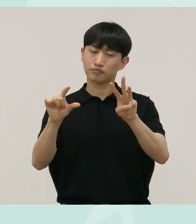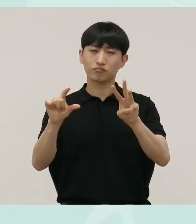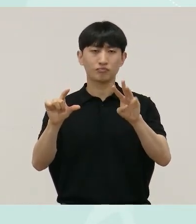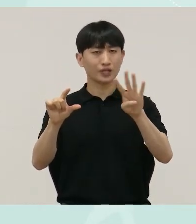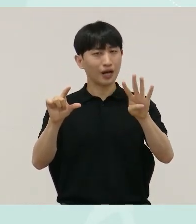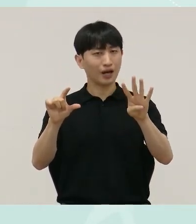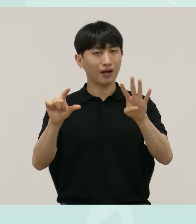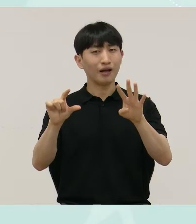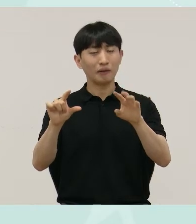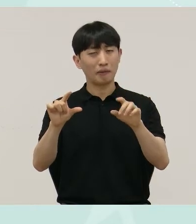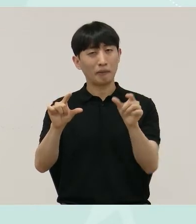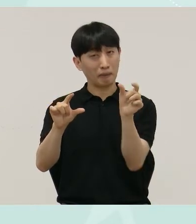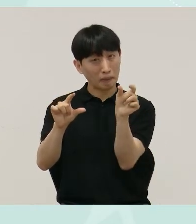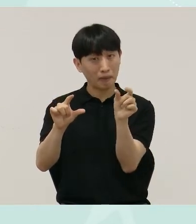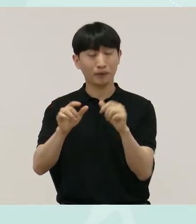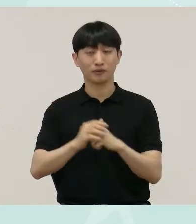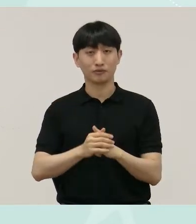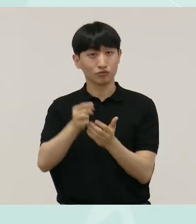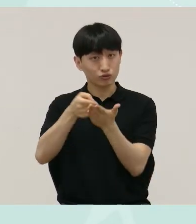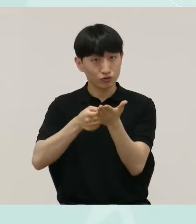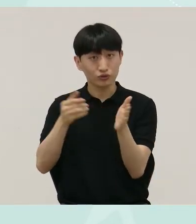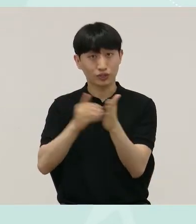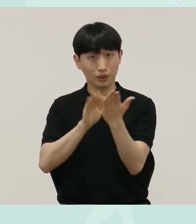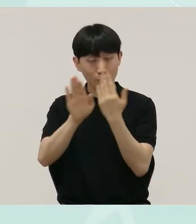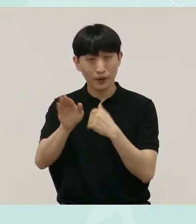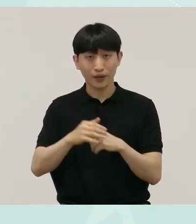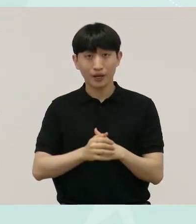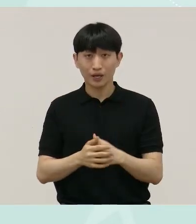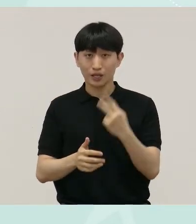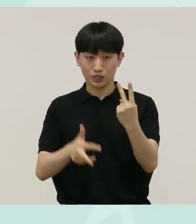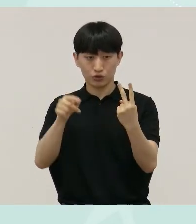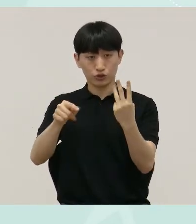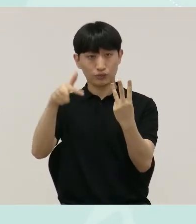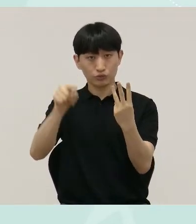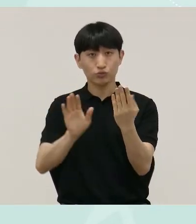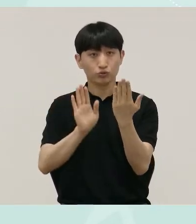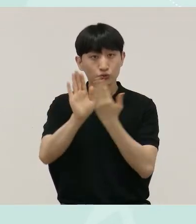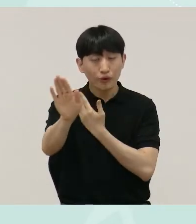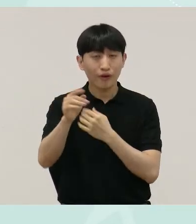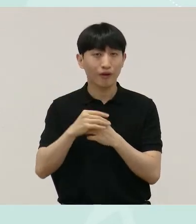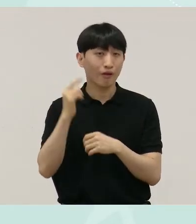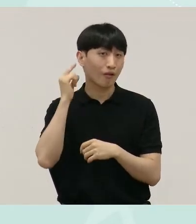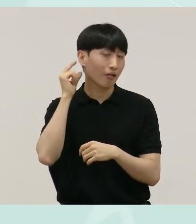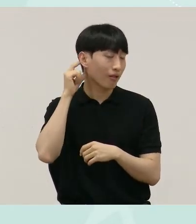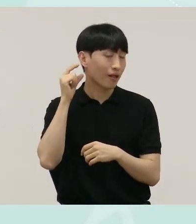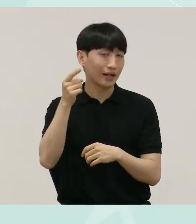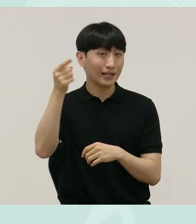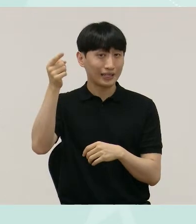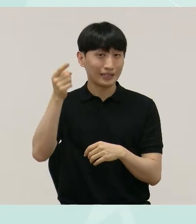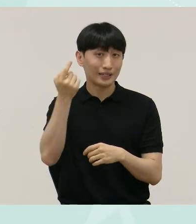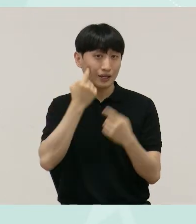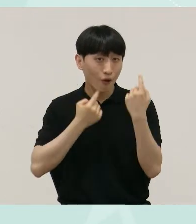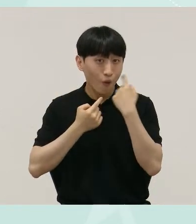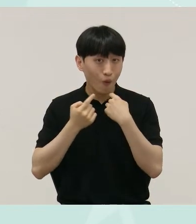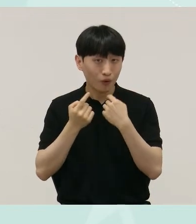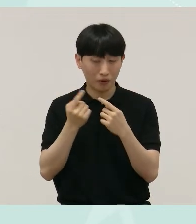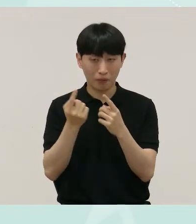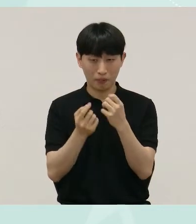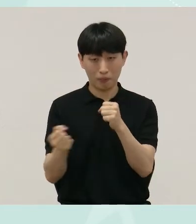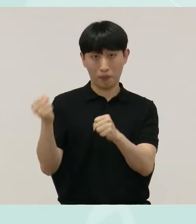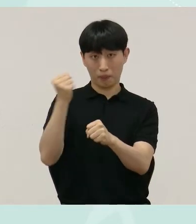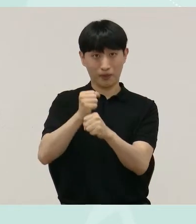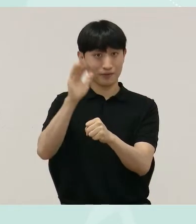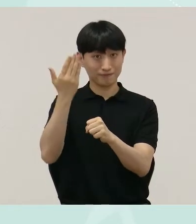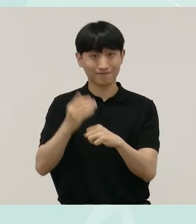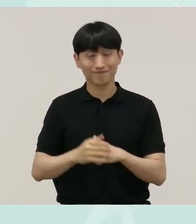되고 그나마 대개 한 2주 정도가 2, 3주 정도가 지나고 나면 이 흉터는 굉장히 빠른 속도로 다 치유가 되는 면을 볼 수가